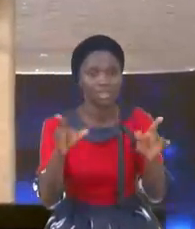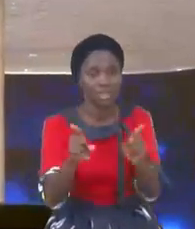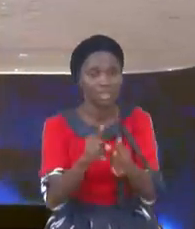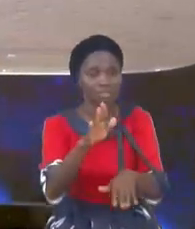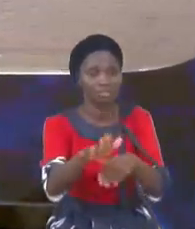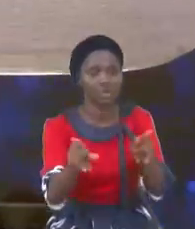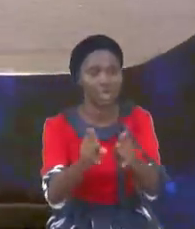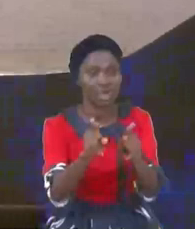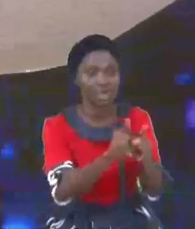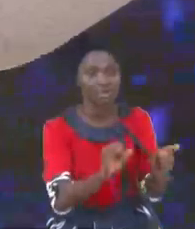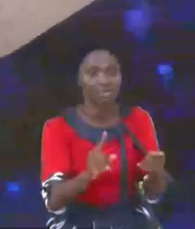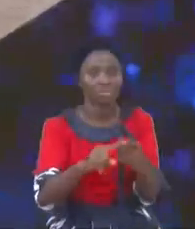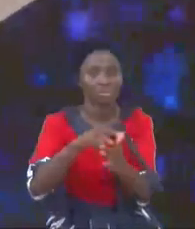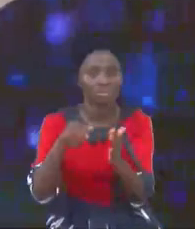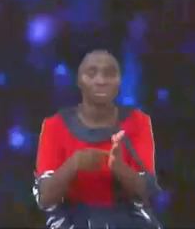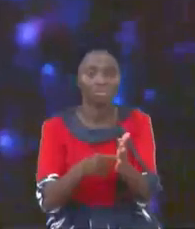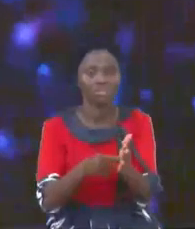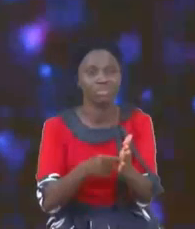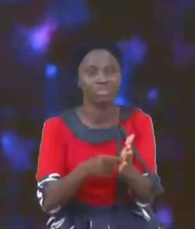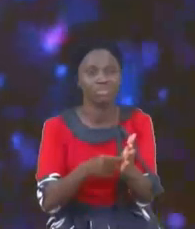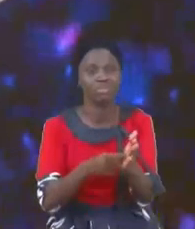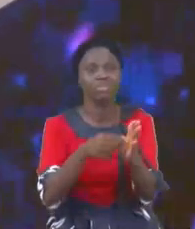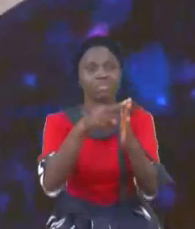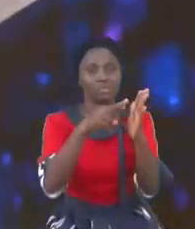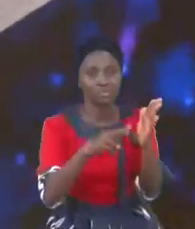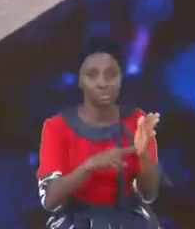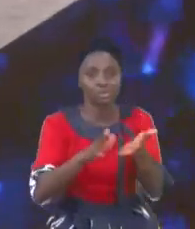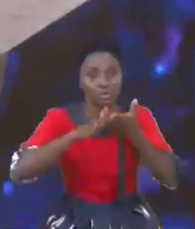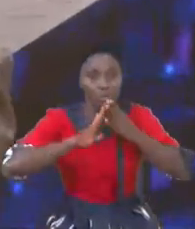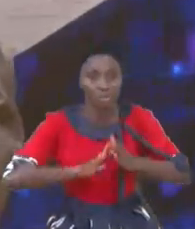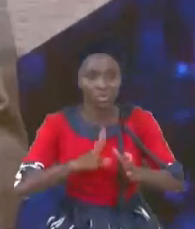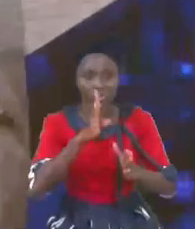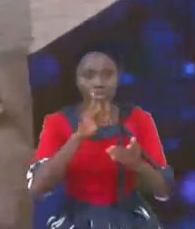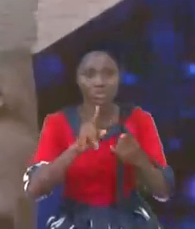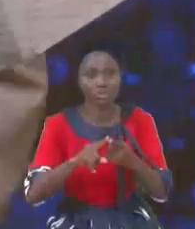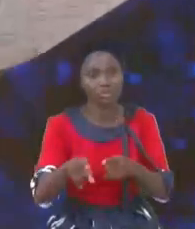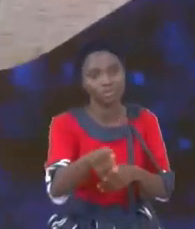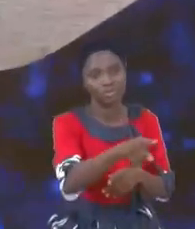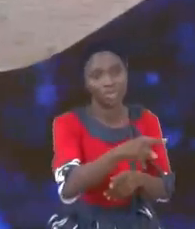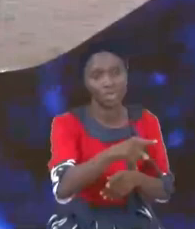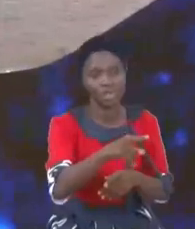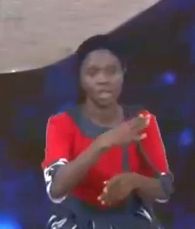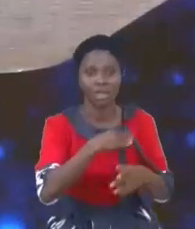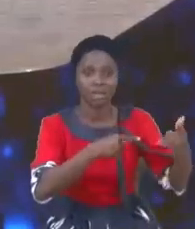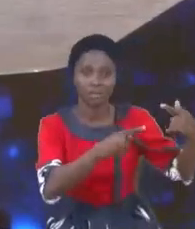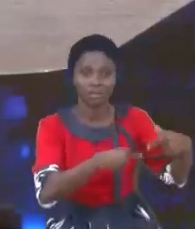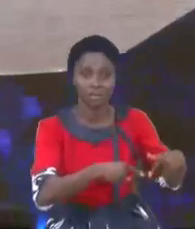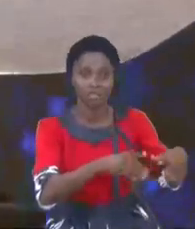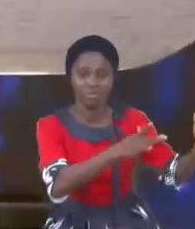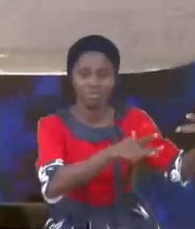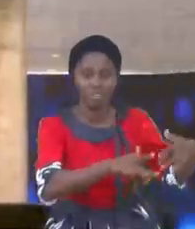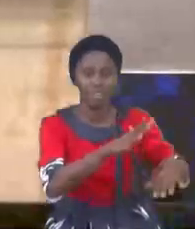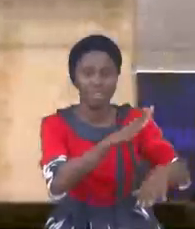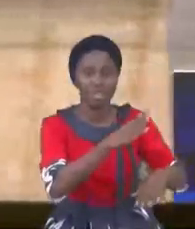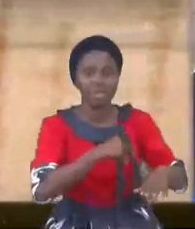cette règle et sur l'Israël de Dieu. Voyons la deuxième